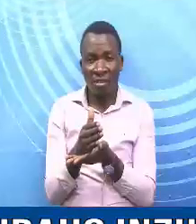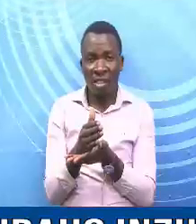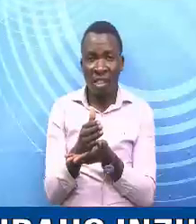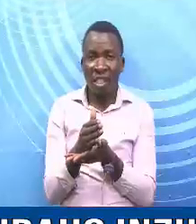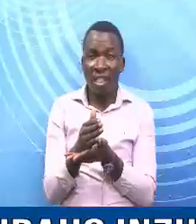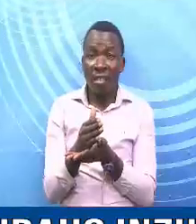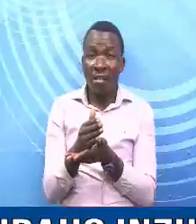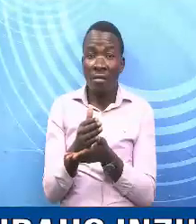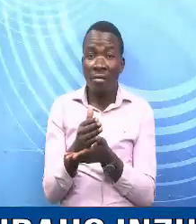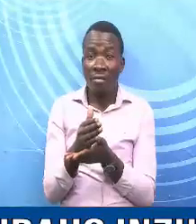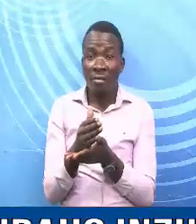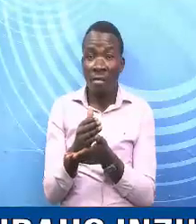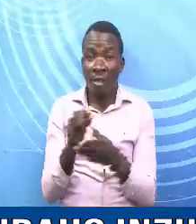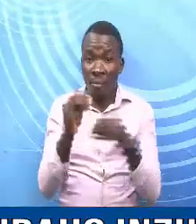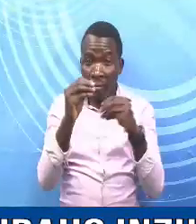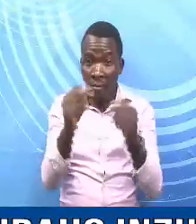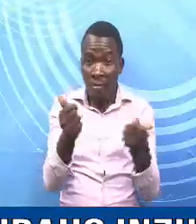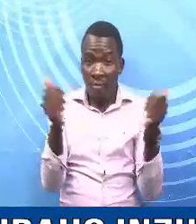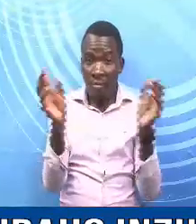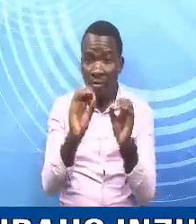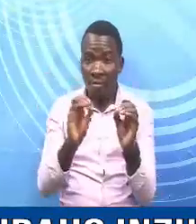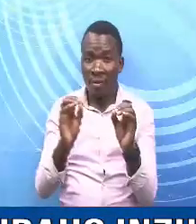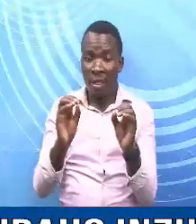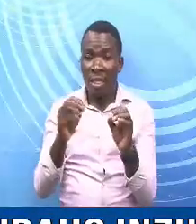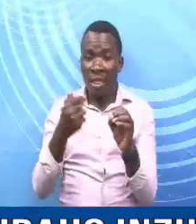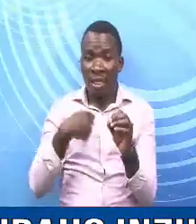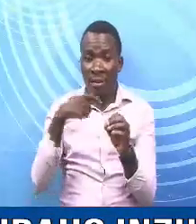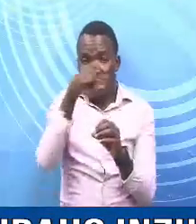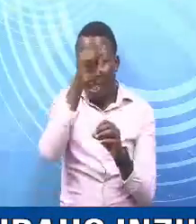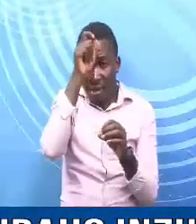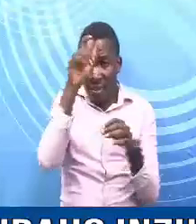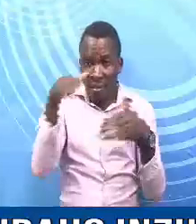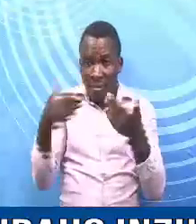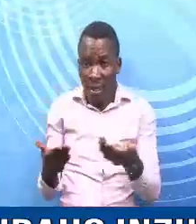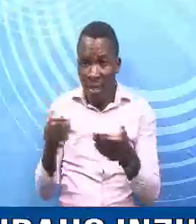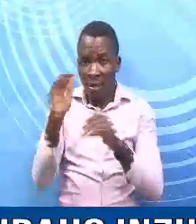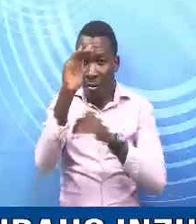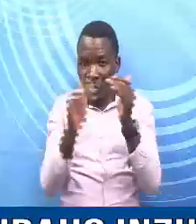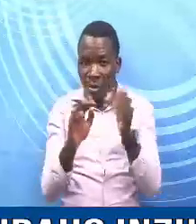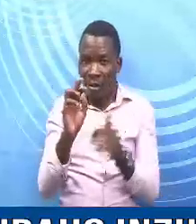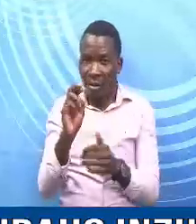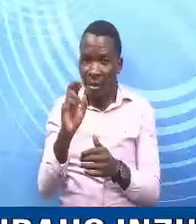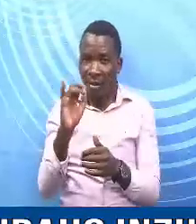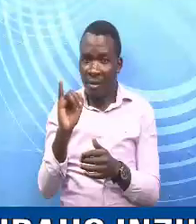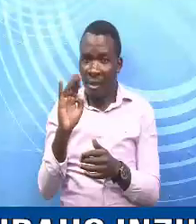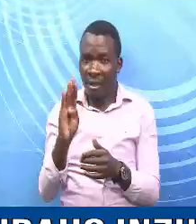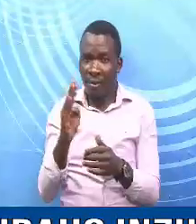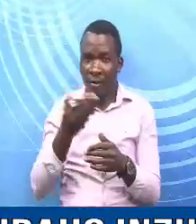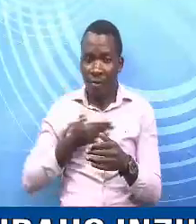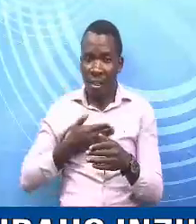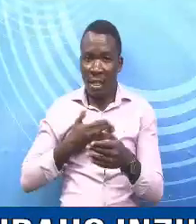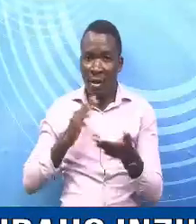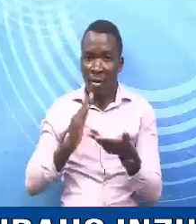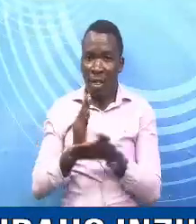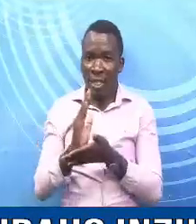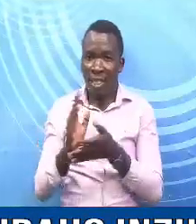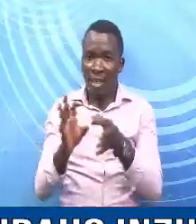ntihagira ikivamo kiri nkibaza se n'urwego rwa RIB ese nabwo rufite uburenganzira bwo guhuza igisambo n'uwo